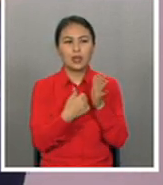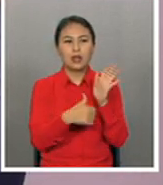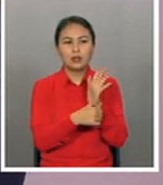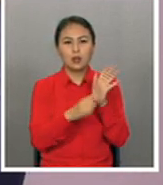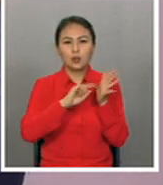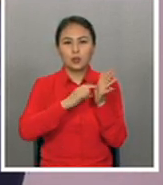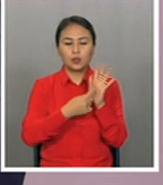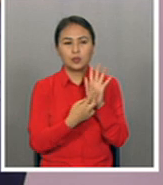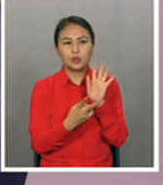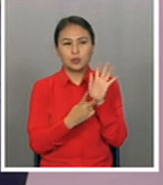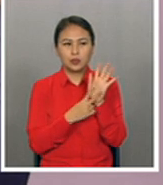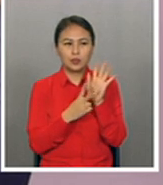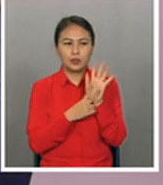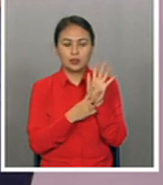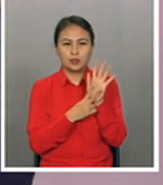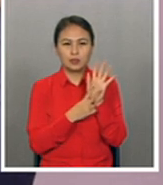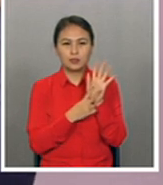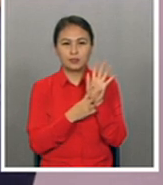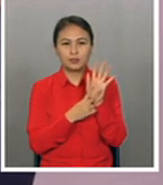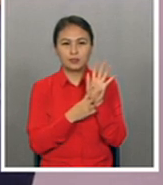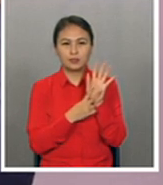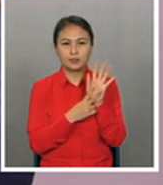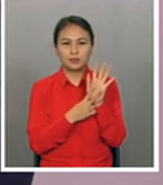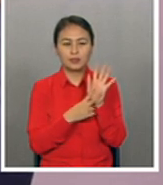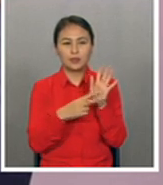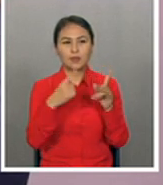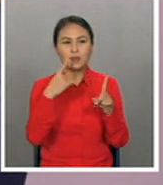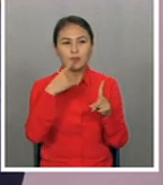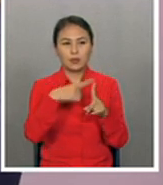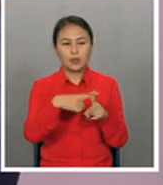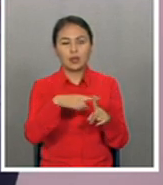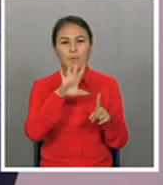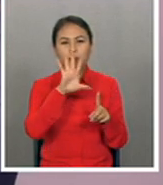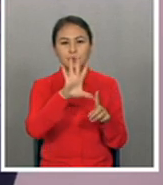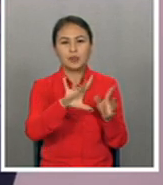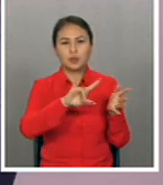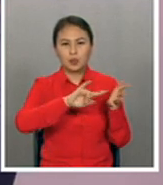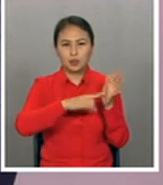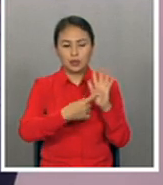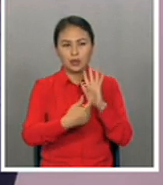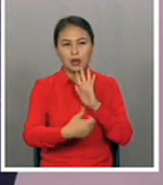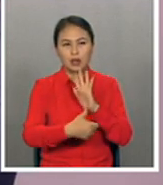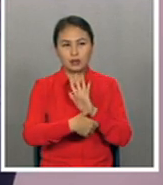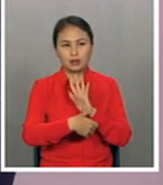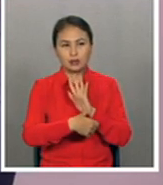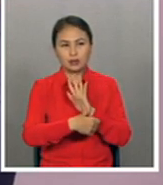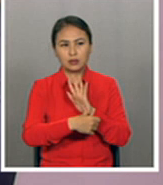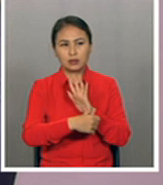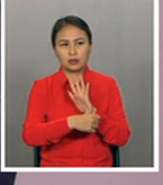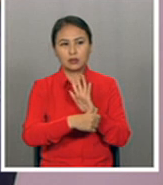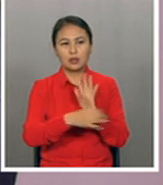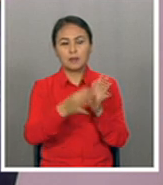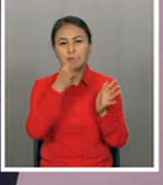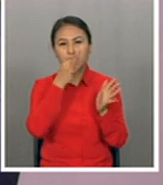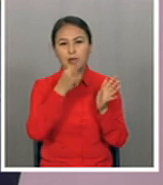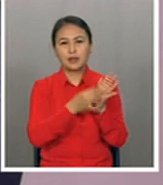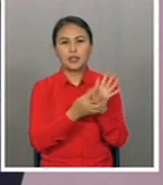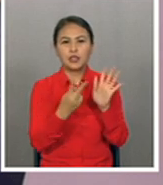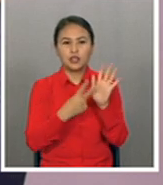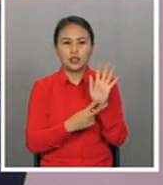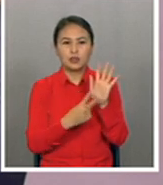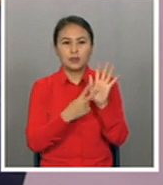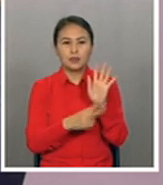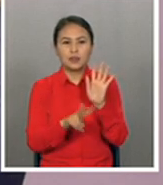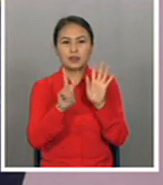алайық. 6 мен 7-нің көбейтіндісіне 5 пен 6-ның көбейтіндісін қоссақ, өрнектің мәні